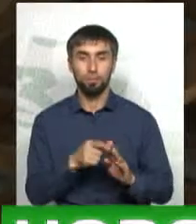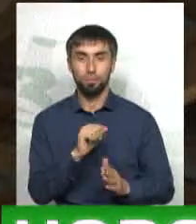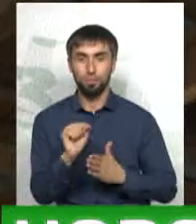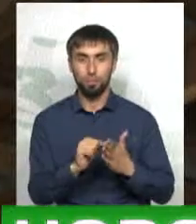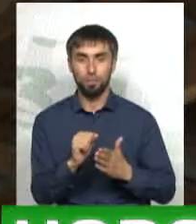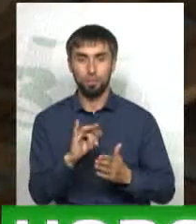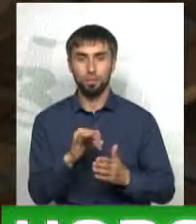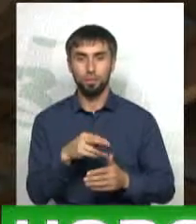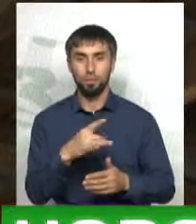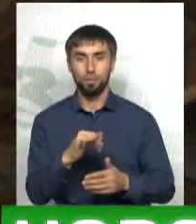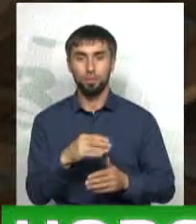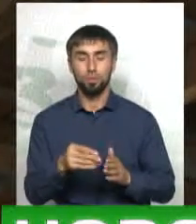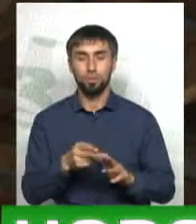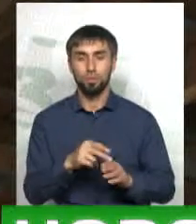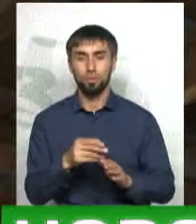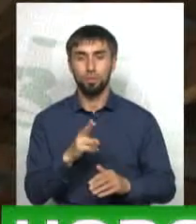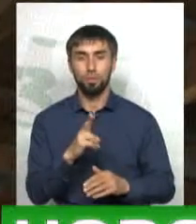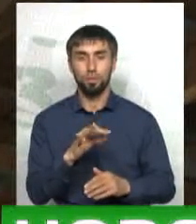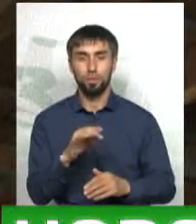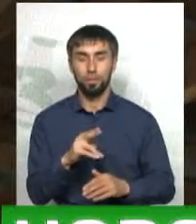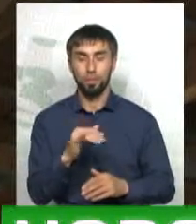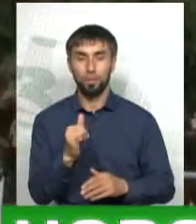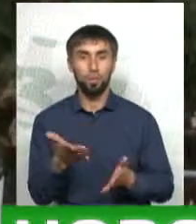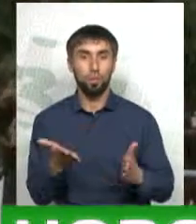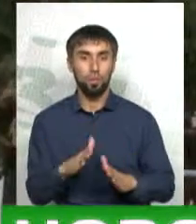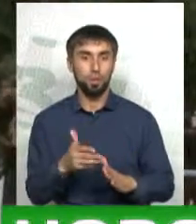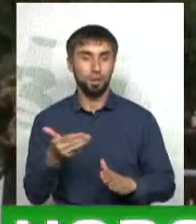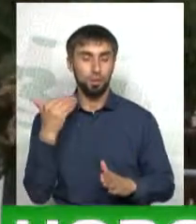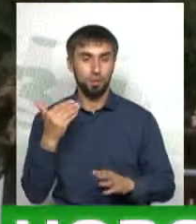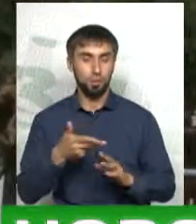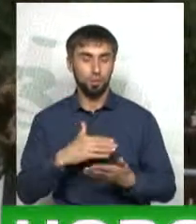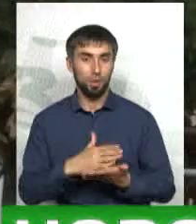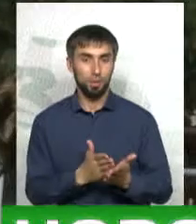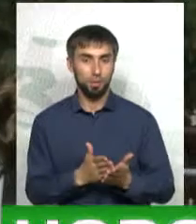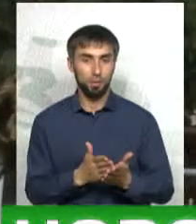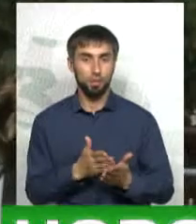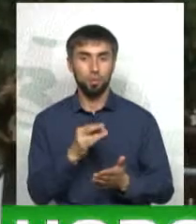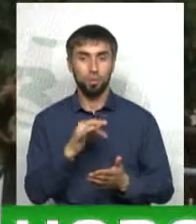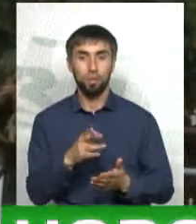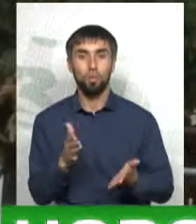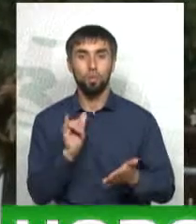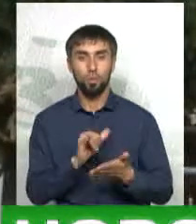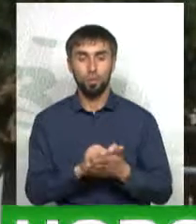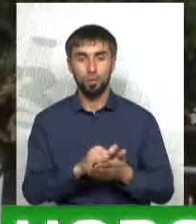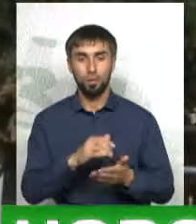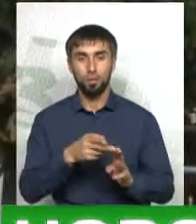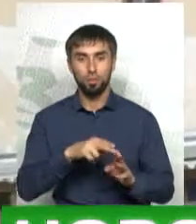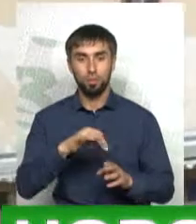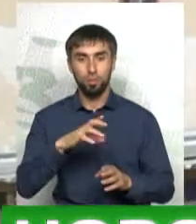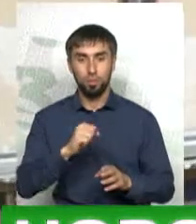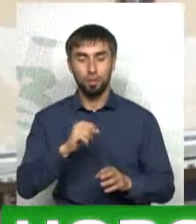стены и нанесли декоративную штукатурку «Караед». Сейчас осталась задняя часть школы. Также подрядчик установил водосточные